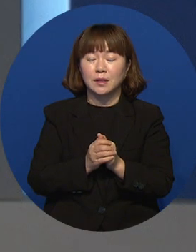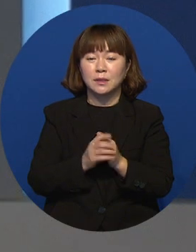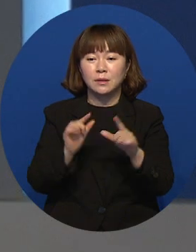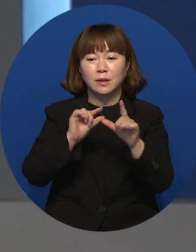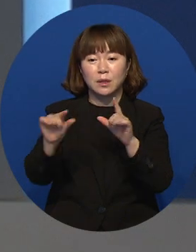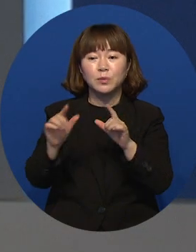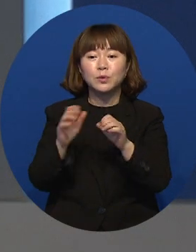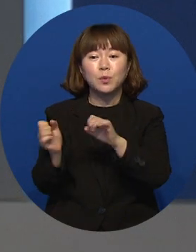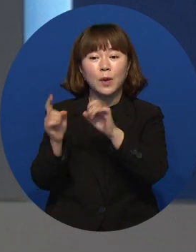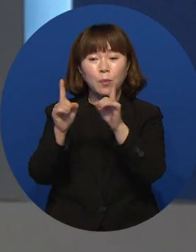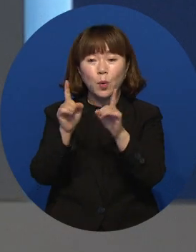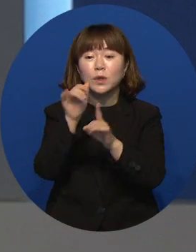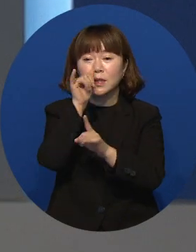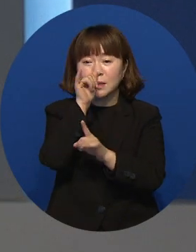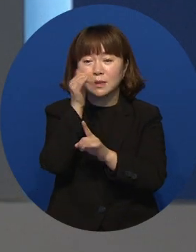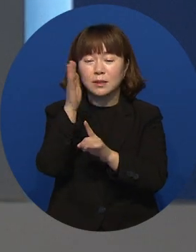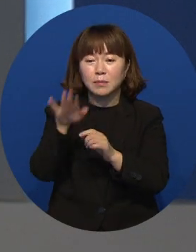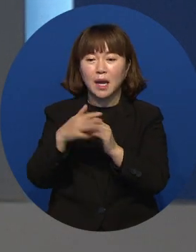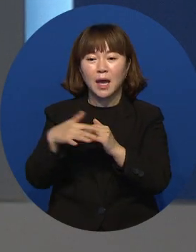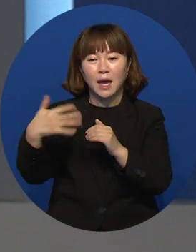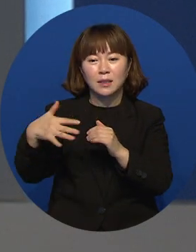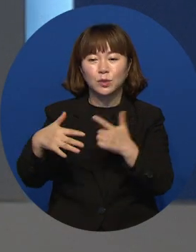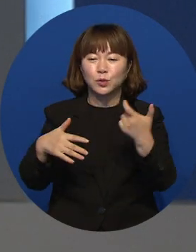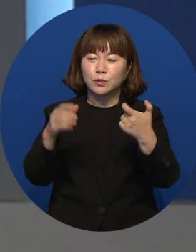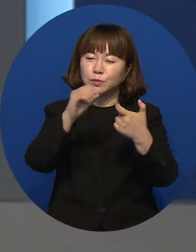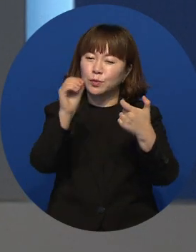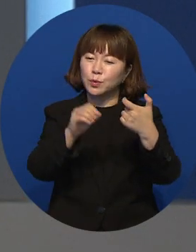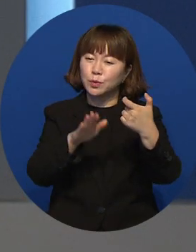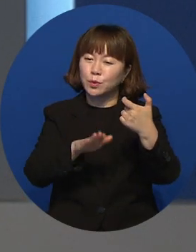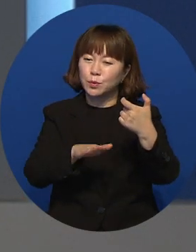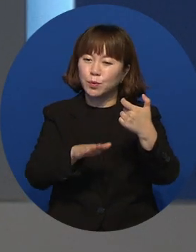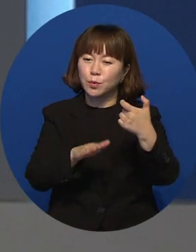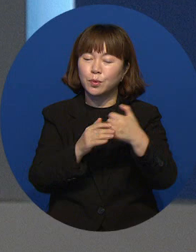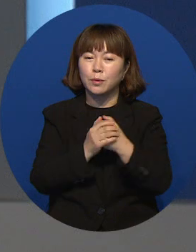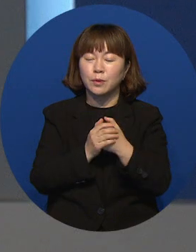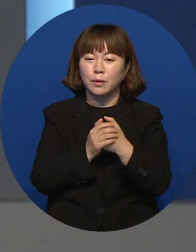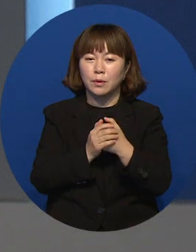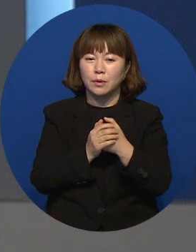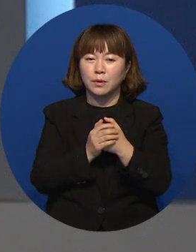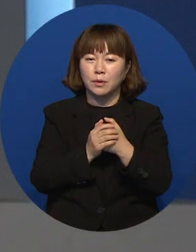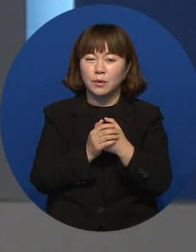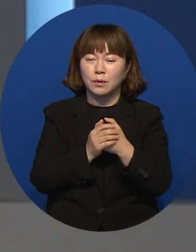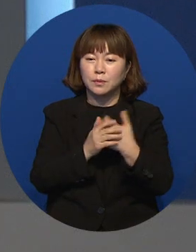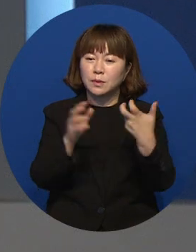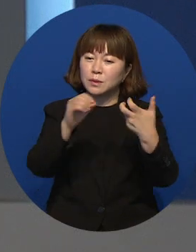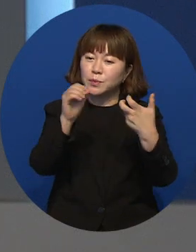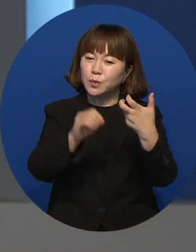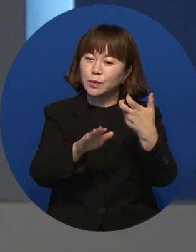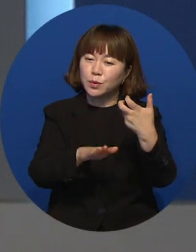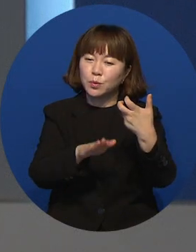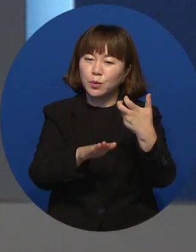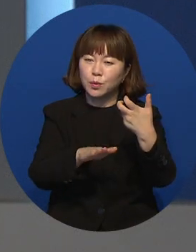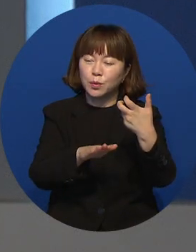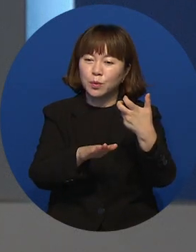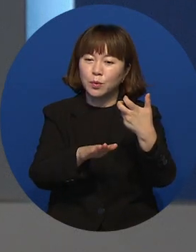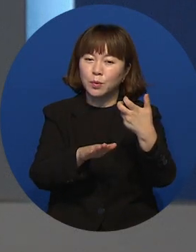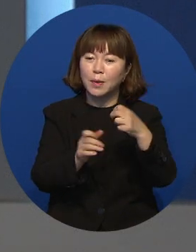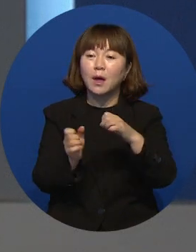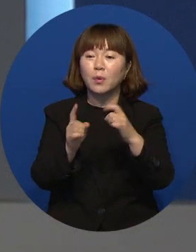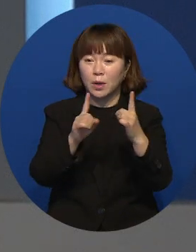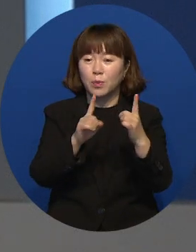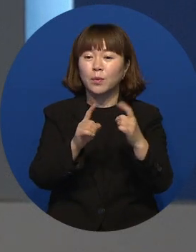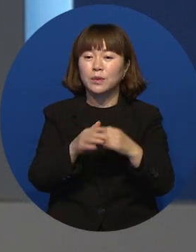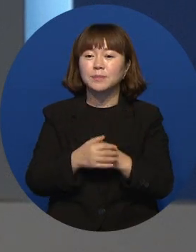상황인데 아직도 한 60% 수준인 아 뭐 잘 복구 된단 70% 측 정도라고 이렇게 생각이